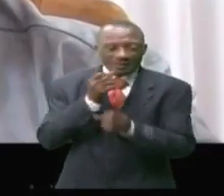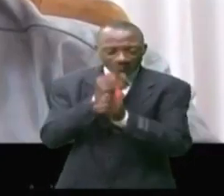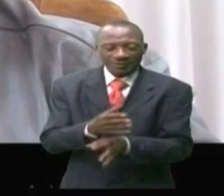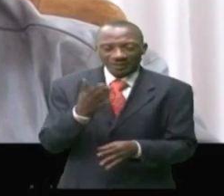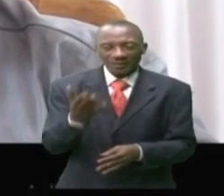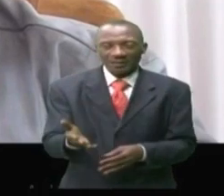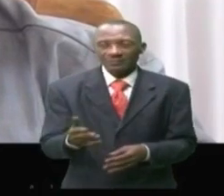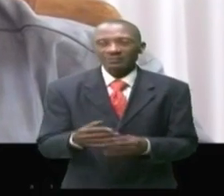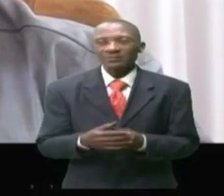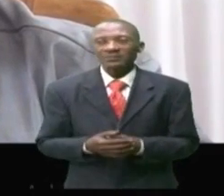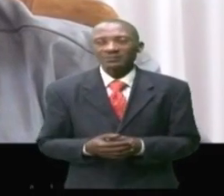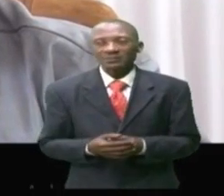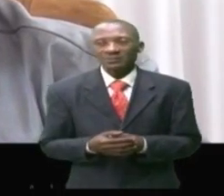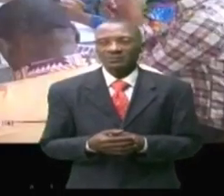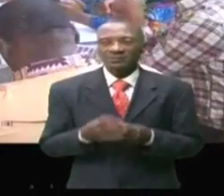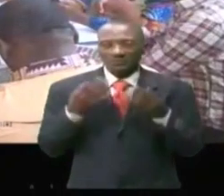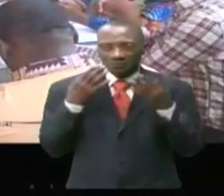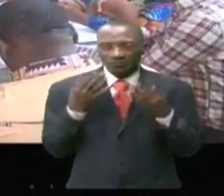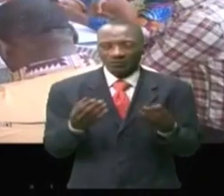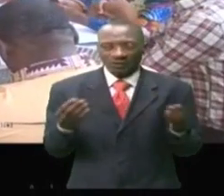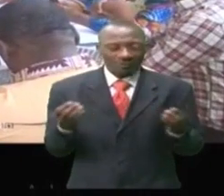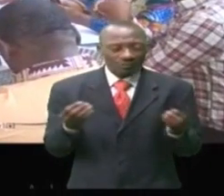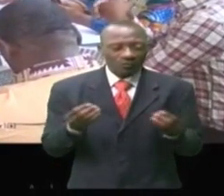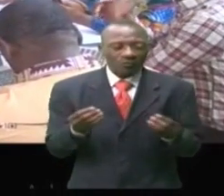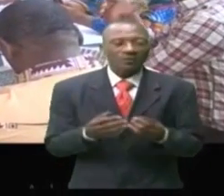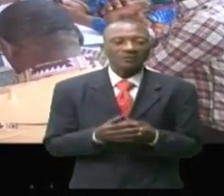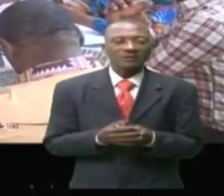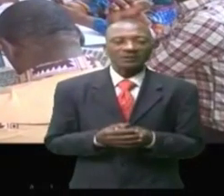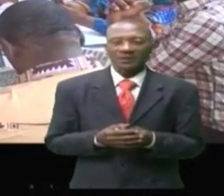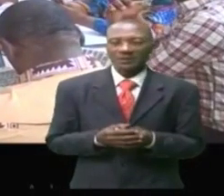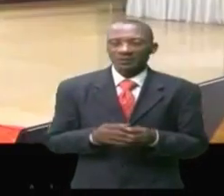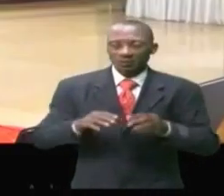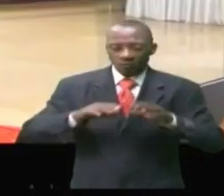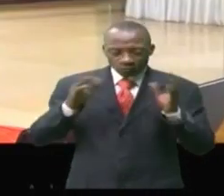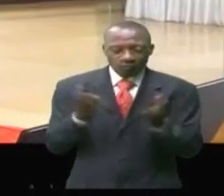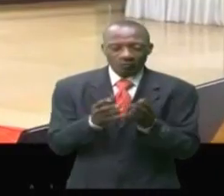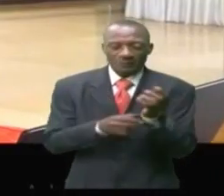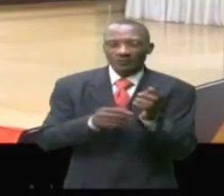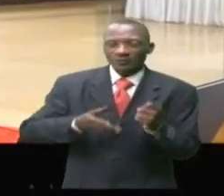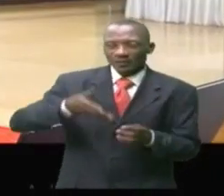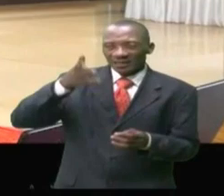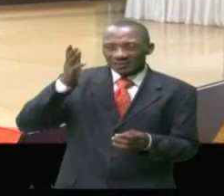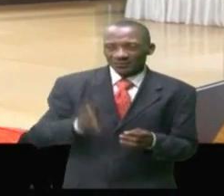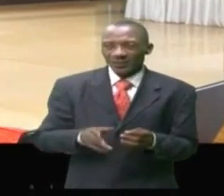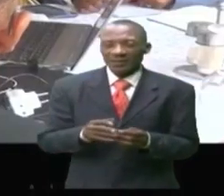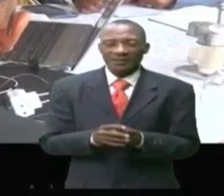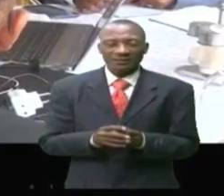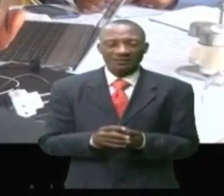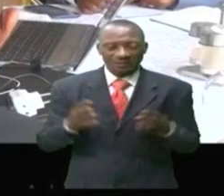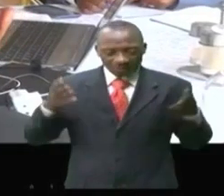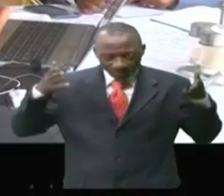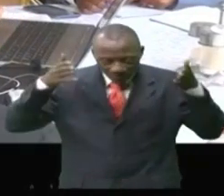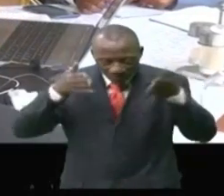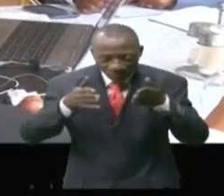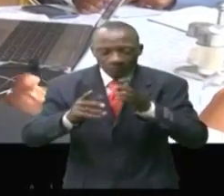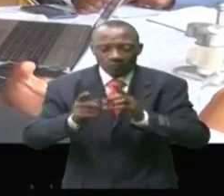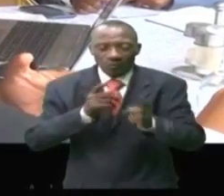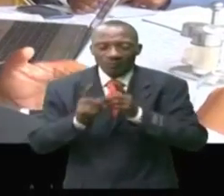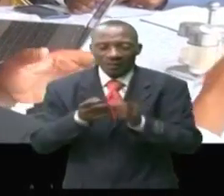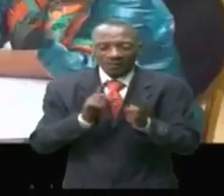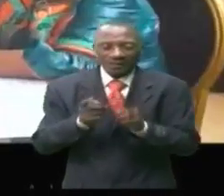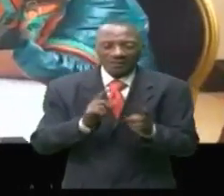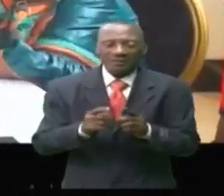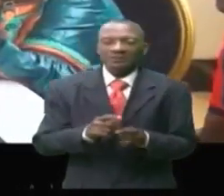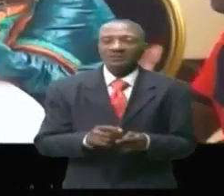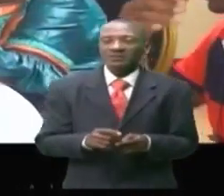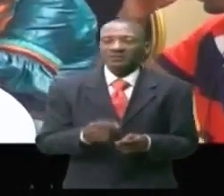Les acteurs publics et privés de ces secteurs ont tour à tour exposé sur les défis à relever et proposé des stratégies nécessaires afin de